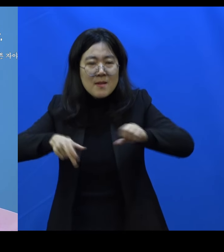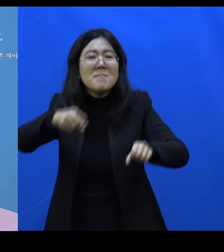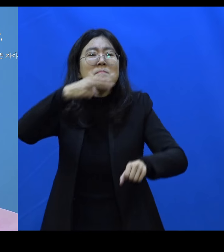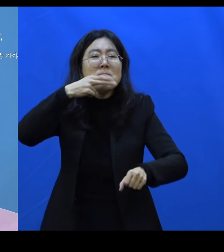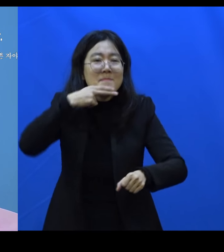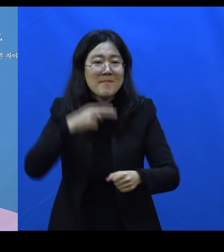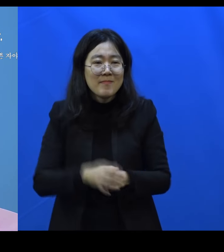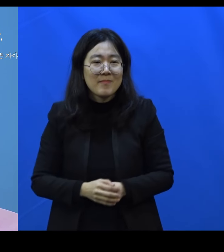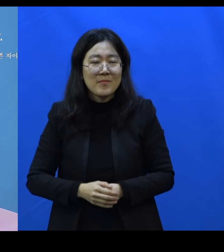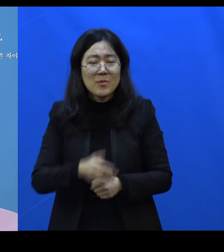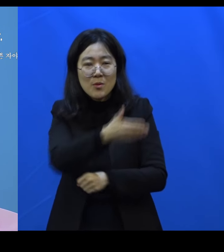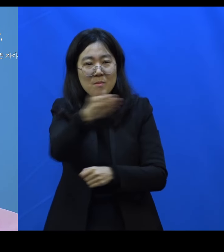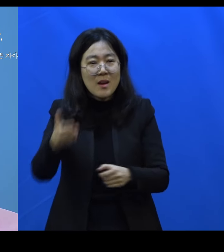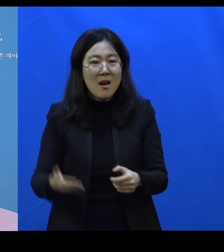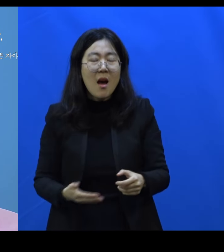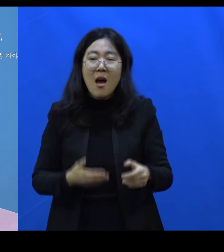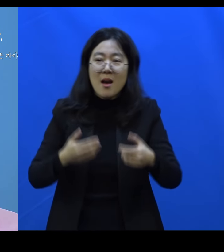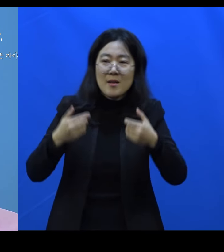늦지 않게